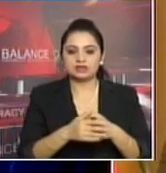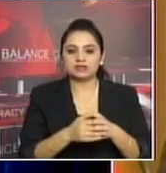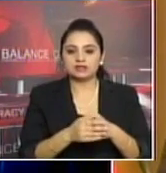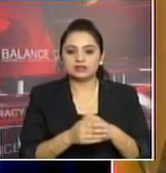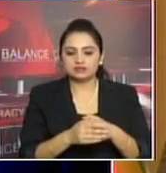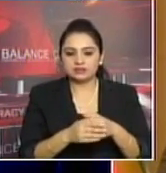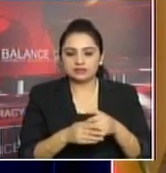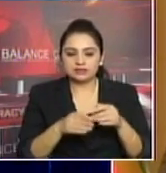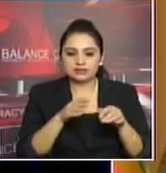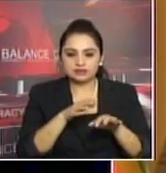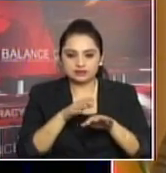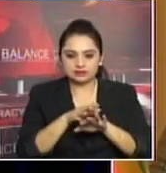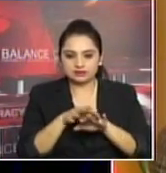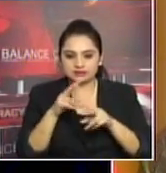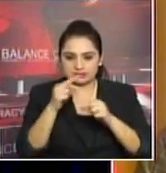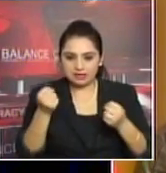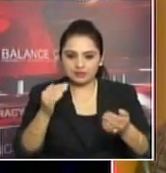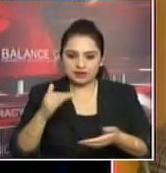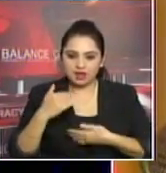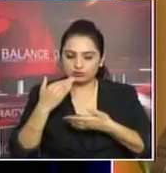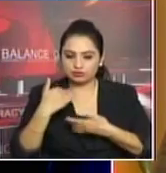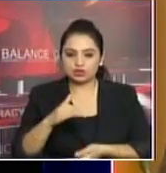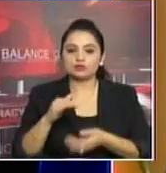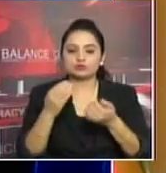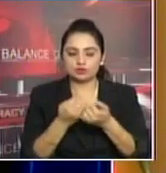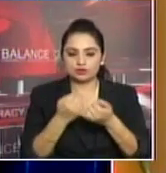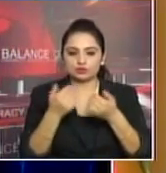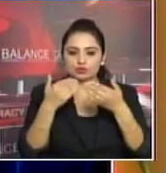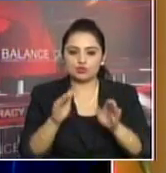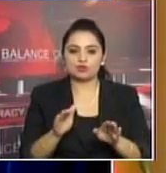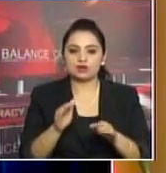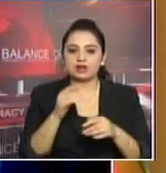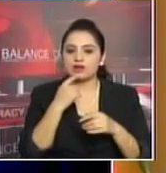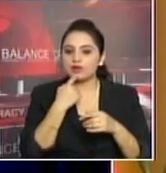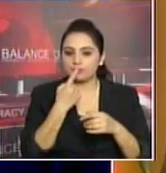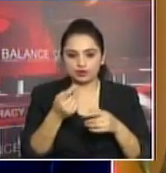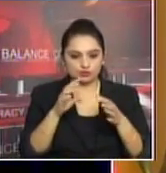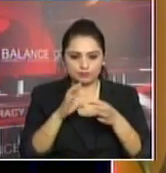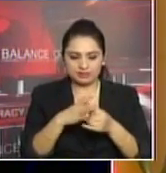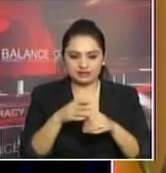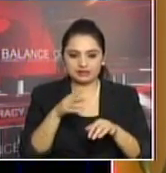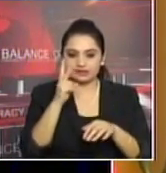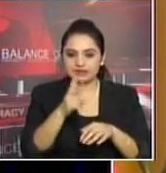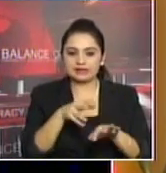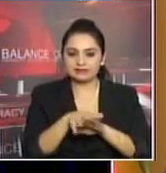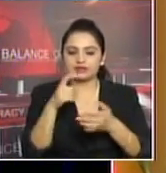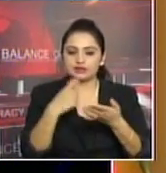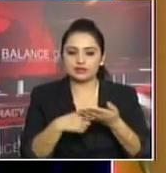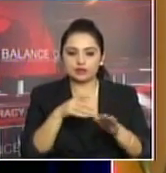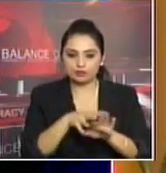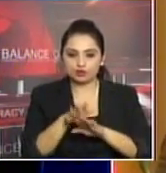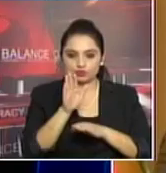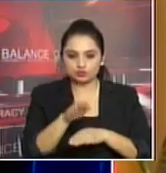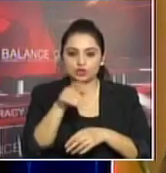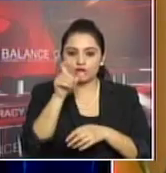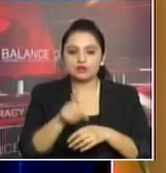छैन। सामान आवत जावतमा त्यो ओपन हुँदै होइन, किन भन्दा त्यहाँ धेरै रेस्ट्रिक्सनहरू छन् र व्यक्तिको आवत जावतमा नि